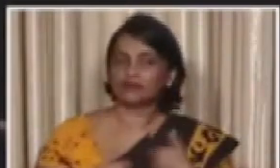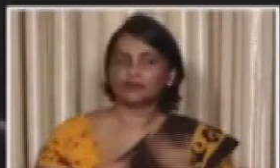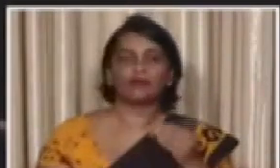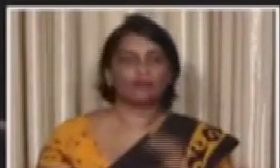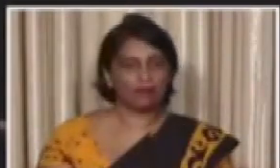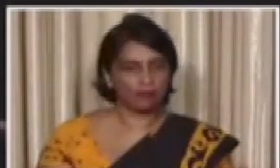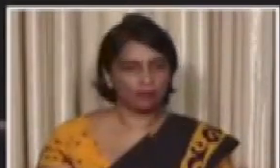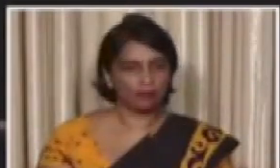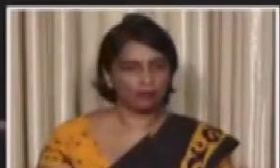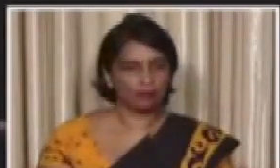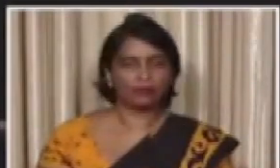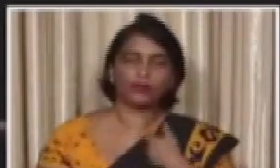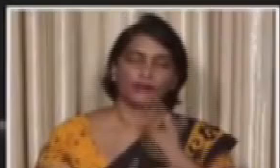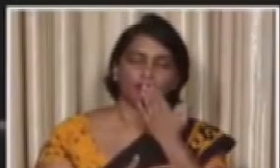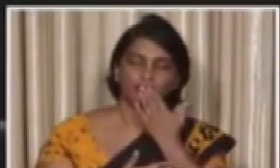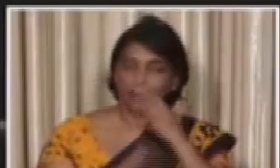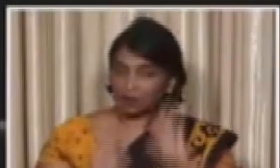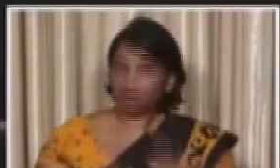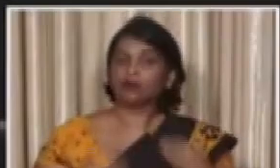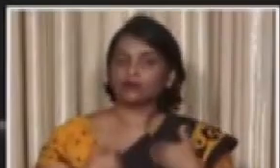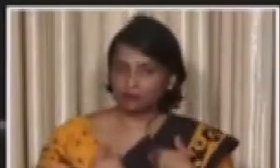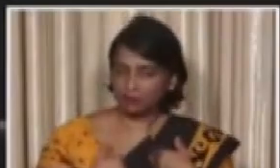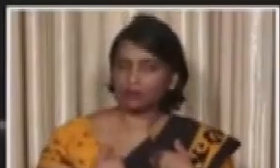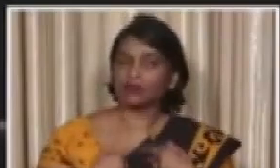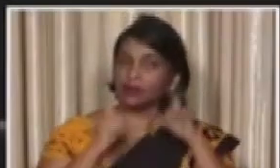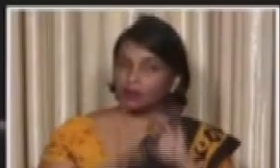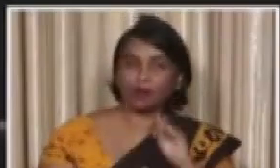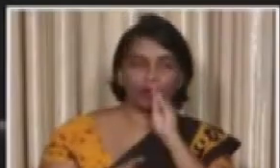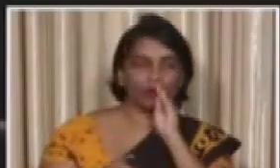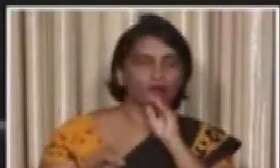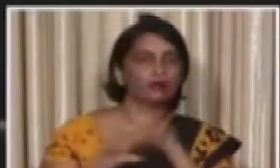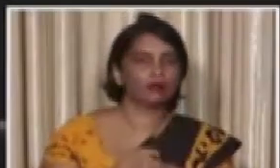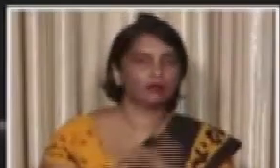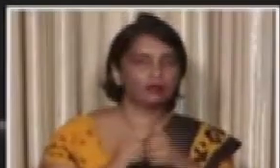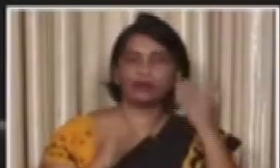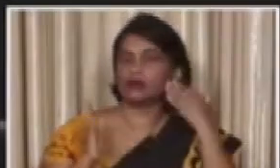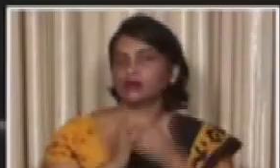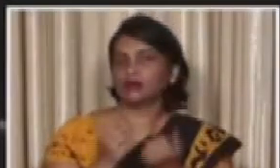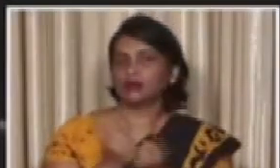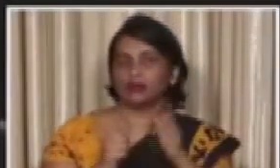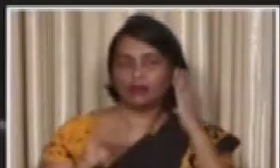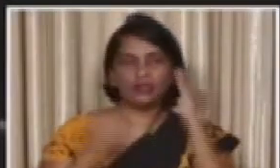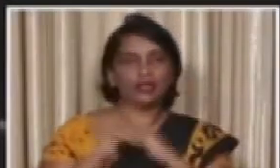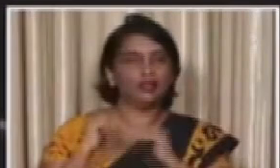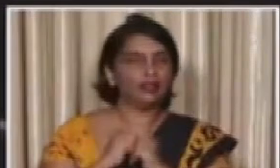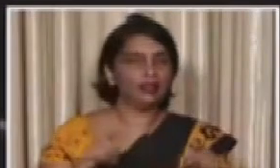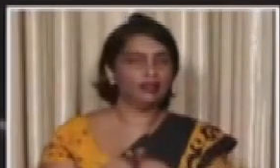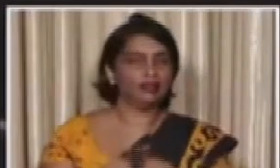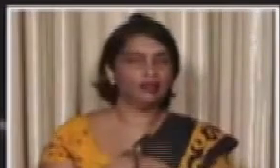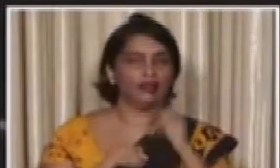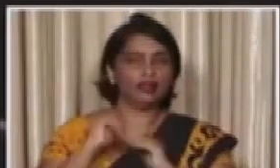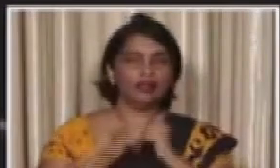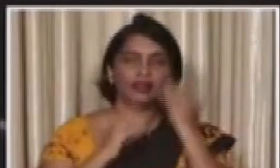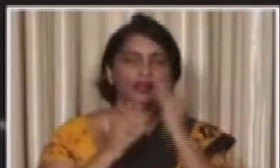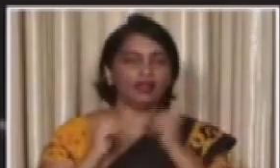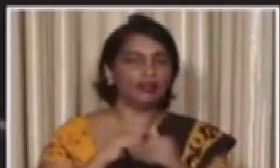දුරටත් නිහඬව සිටියොත් මටත් ඒ පාපයට වක්‍රව හෝ දායක වුණ කෙනෙක් බවට පත්වේවි. ගරු